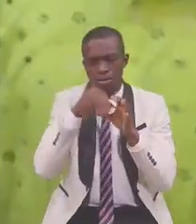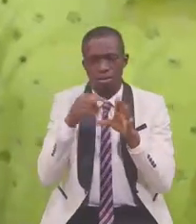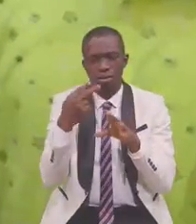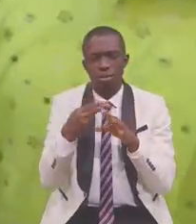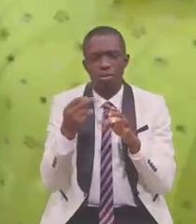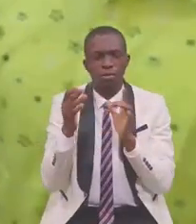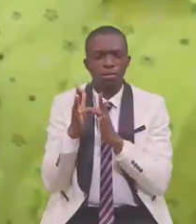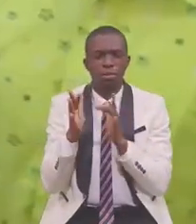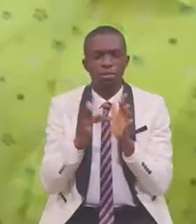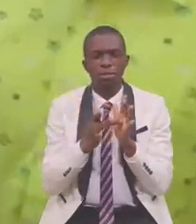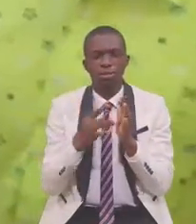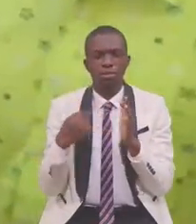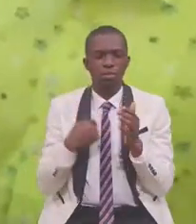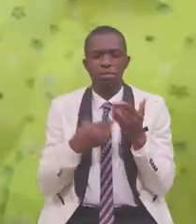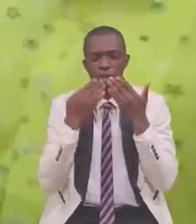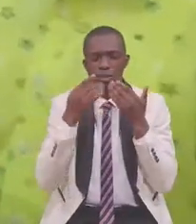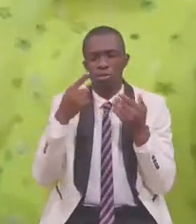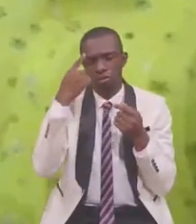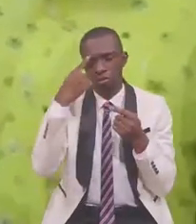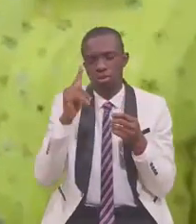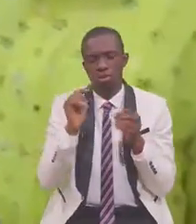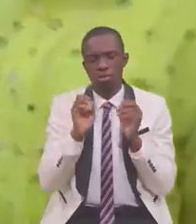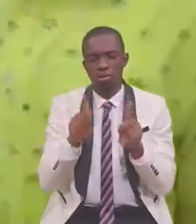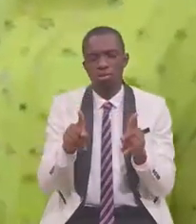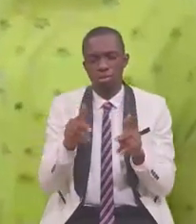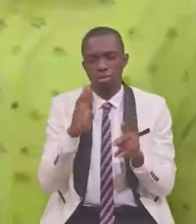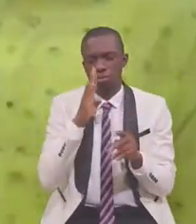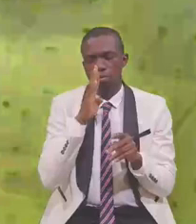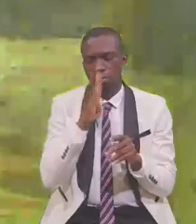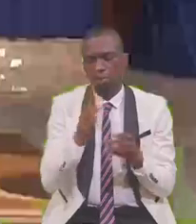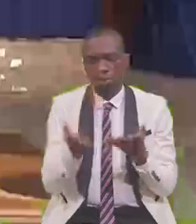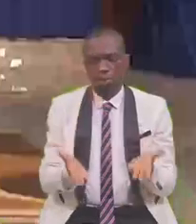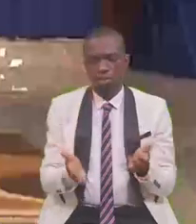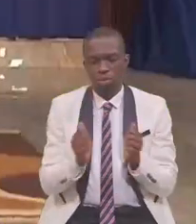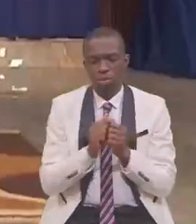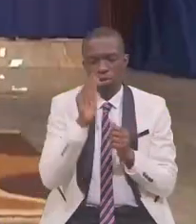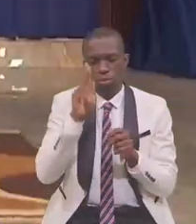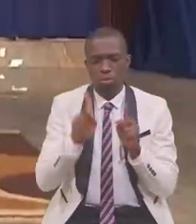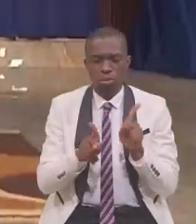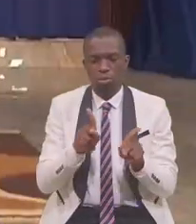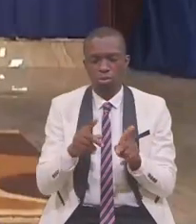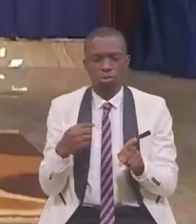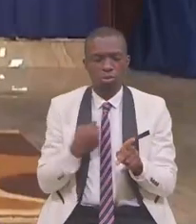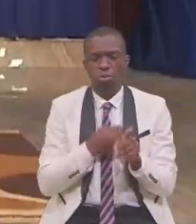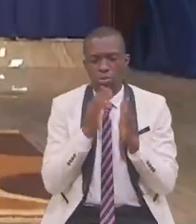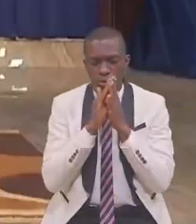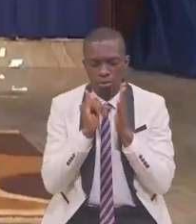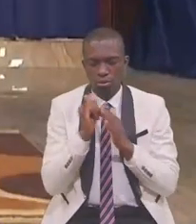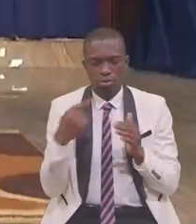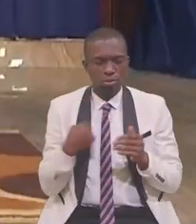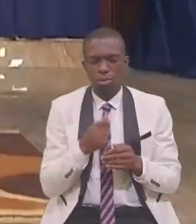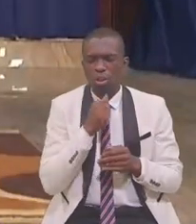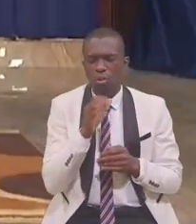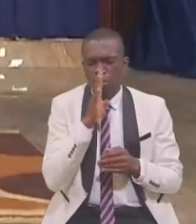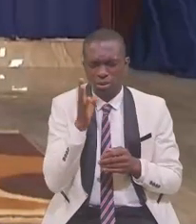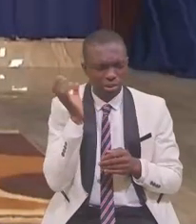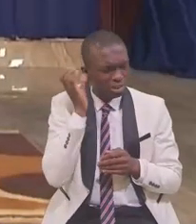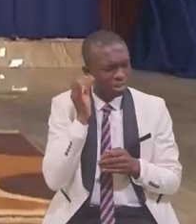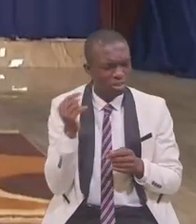Nous te remercions pour le privilège d'être ici ensemble avec ton peuple. Nous prions que nous ne soyons pas simplement des auditeurs, mais